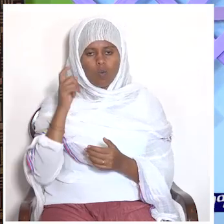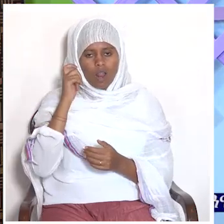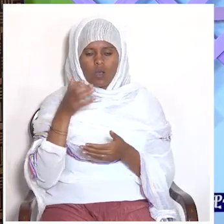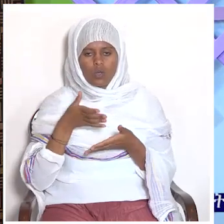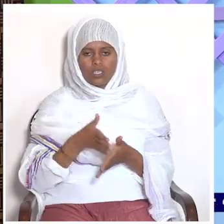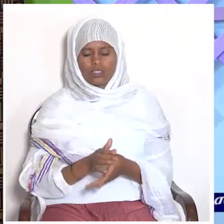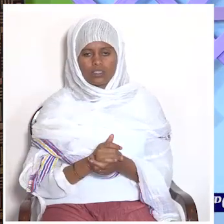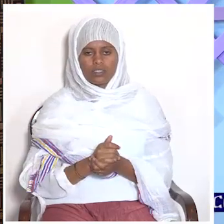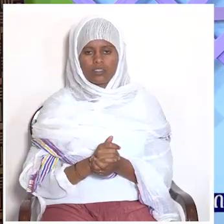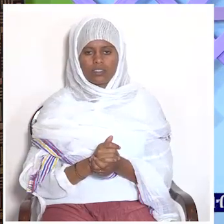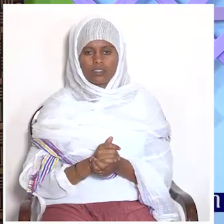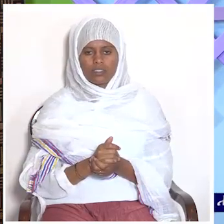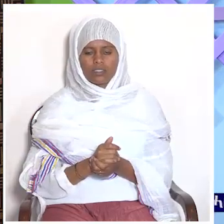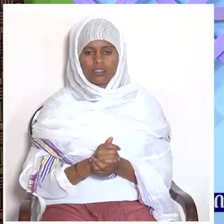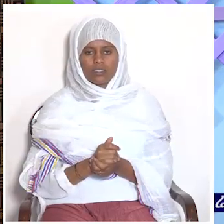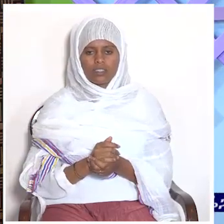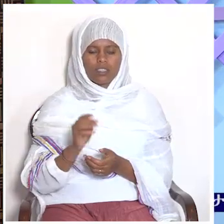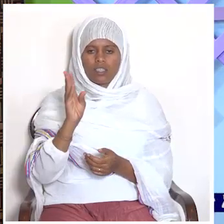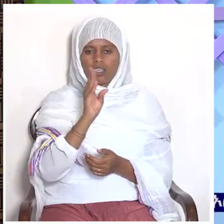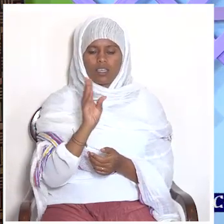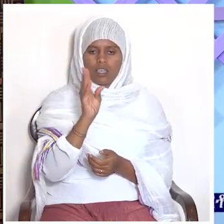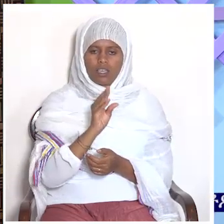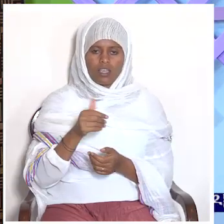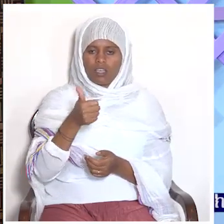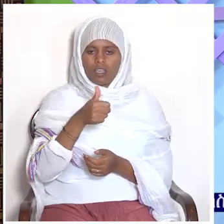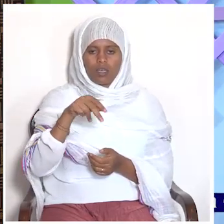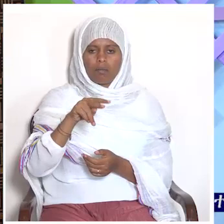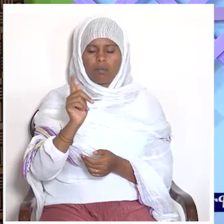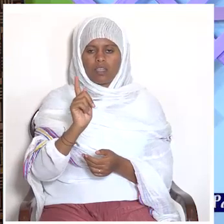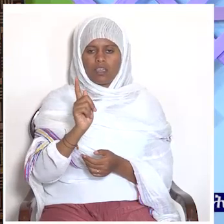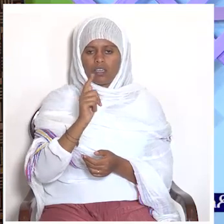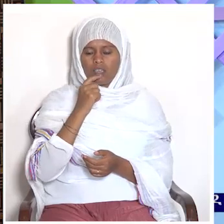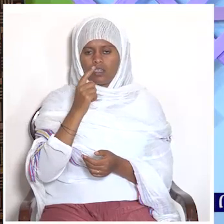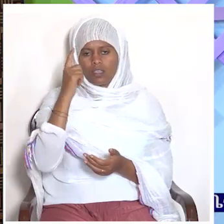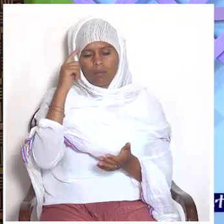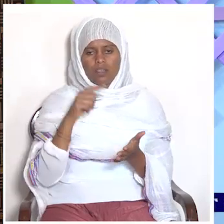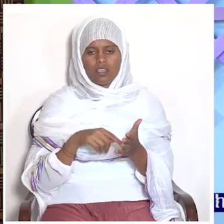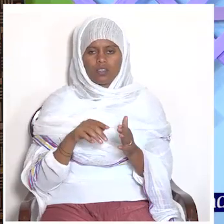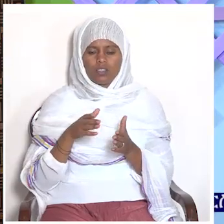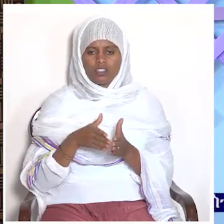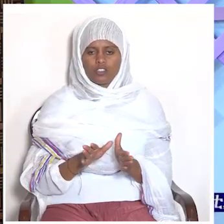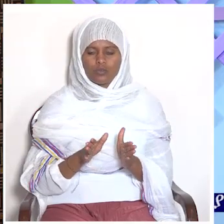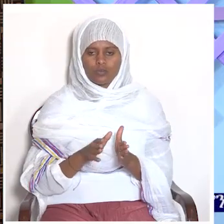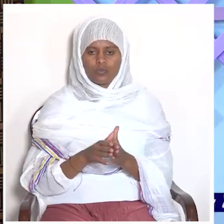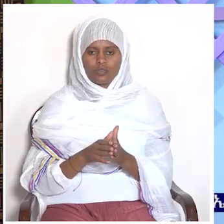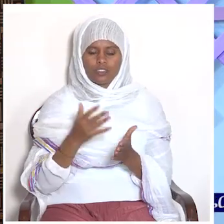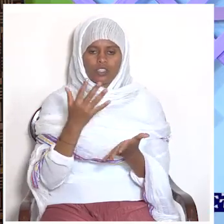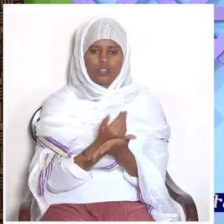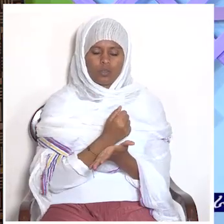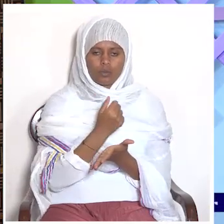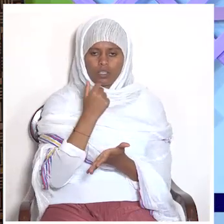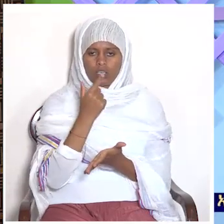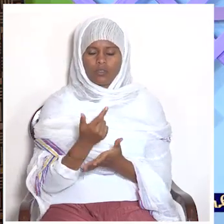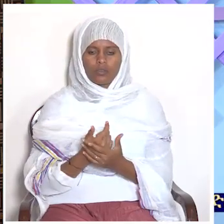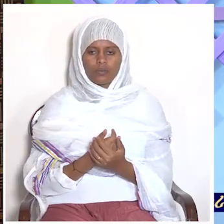እሞ ጓል ድማ ወለደት ሄኤመን ኢላ ስም ሰመየታ። ሄኤመን ማለት ድማ ትርጉሙ